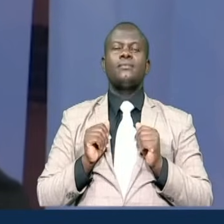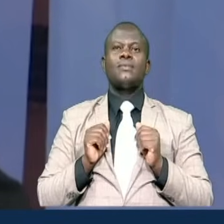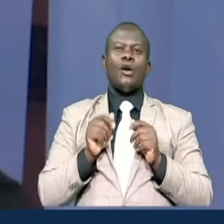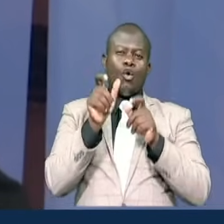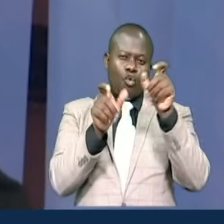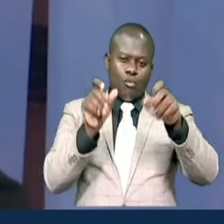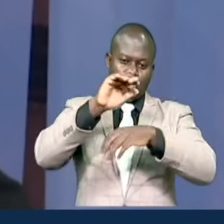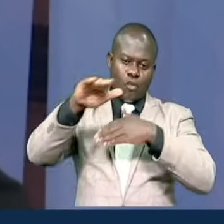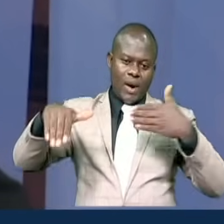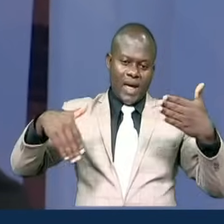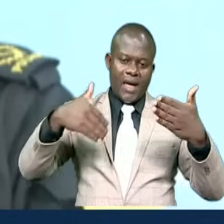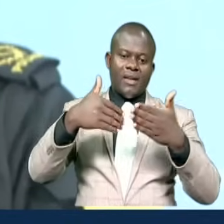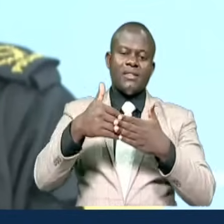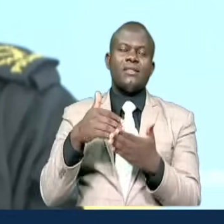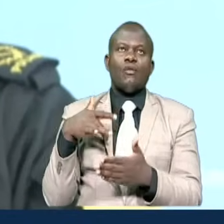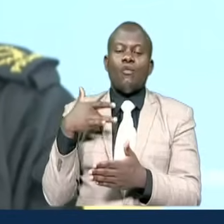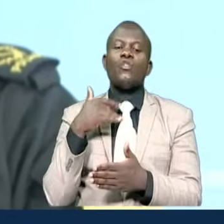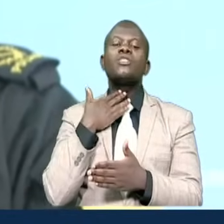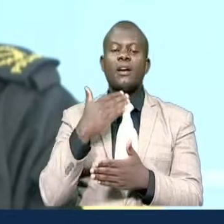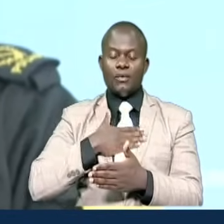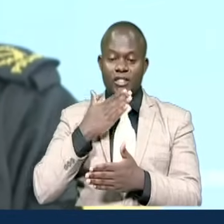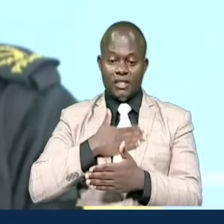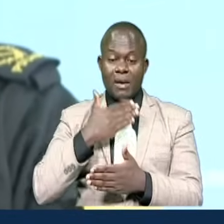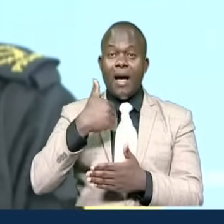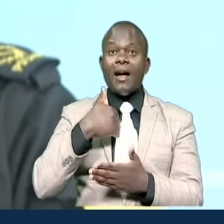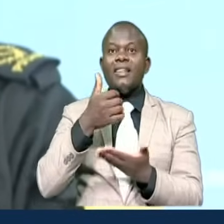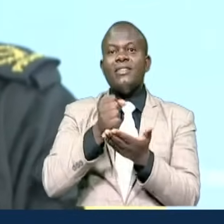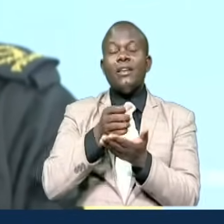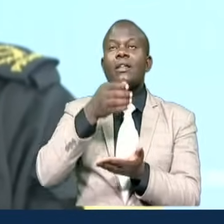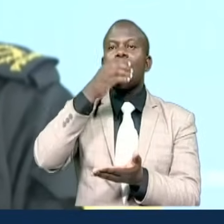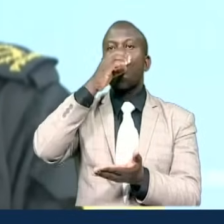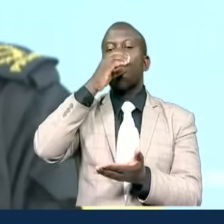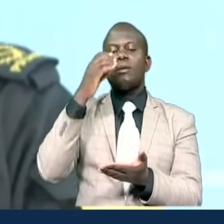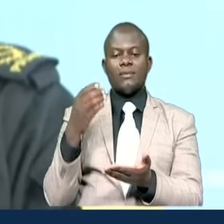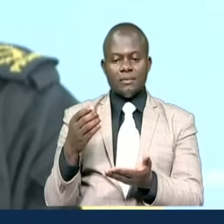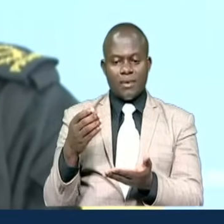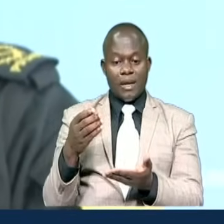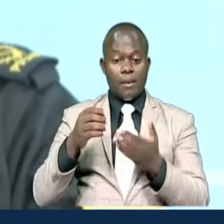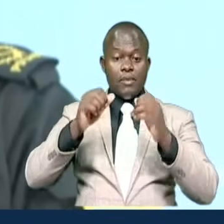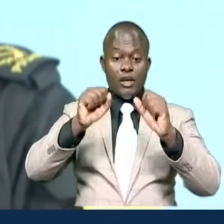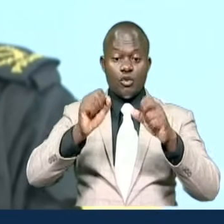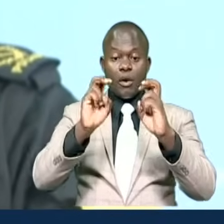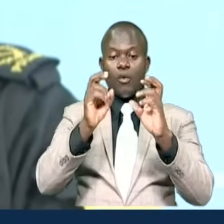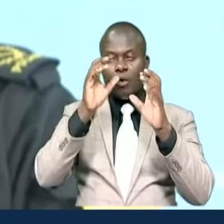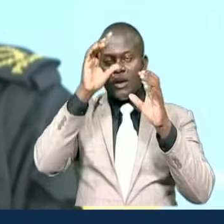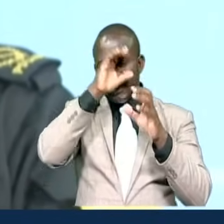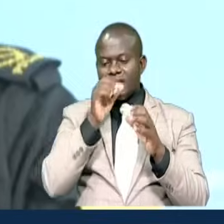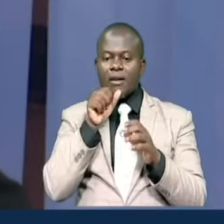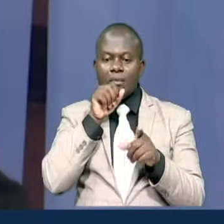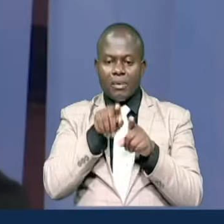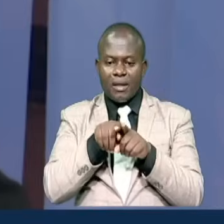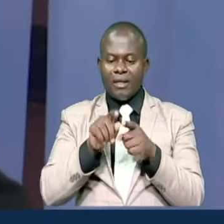Umuntu wese wumva ushaka kunezerwa akagira icyo afata, birashoboka ko yashaka umuvandimwe,